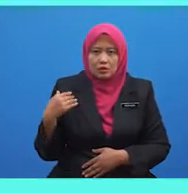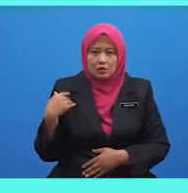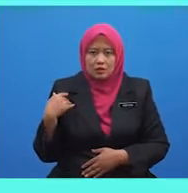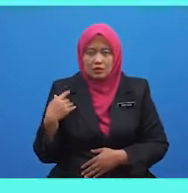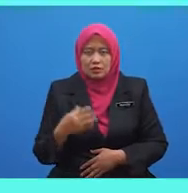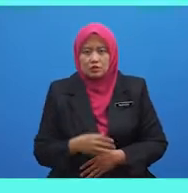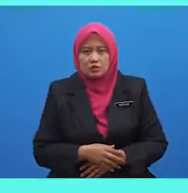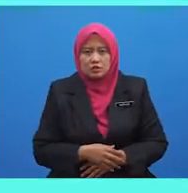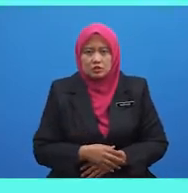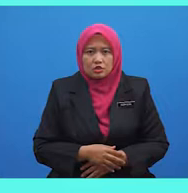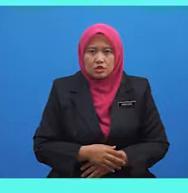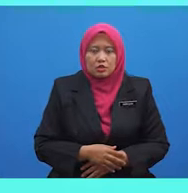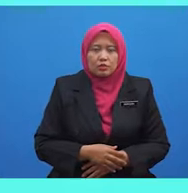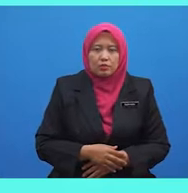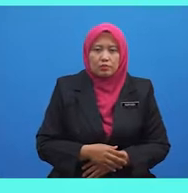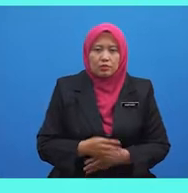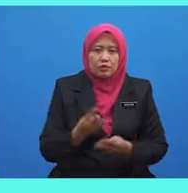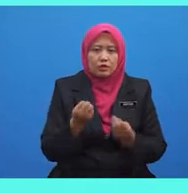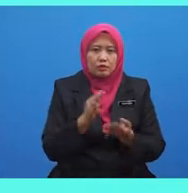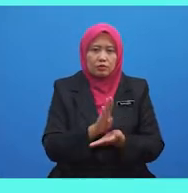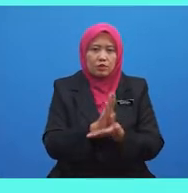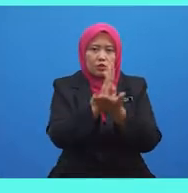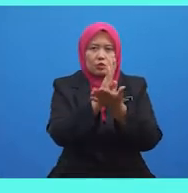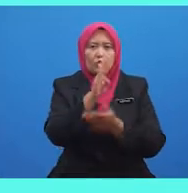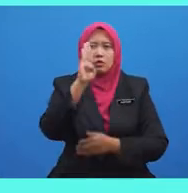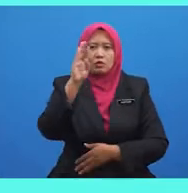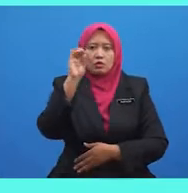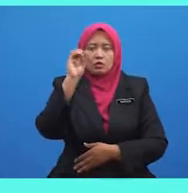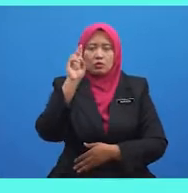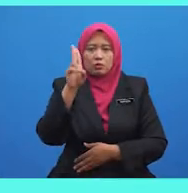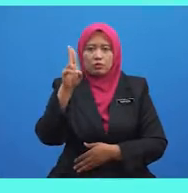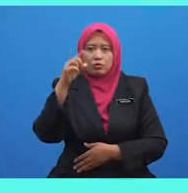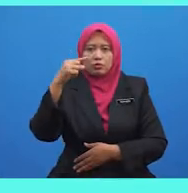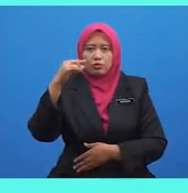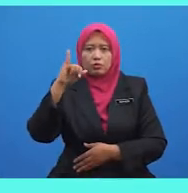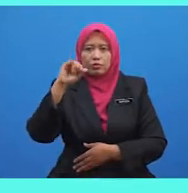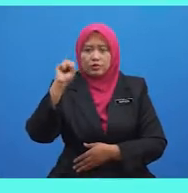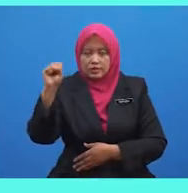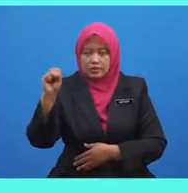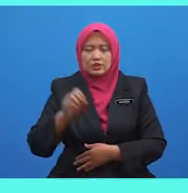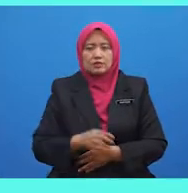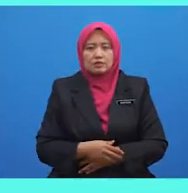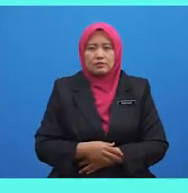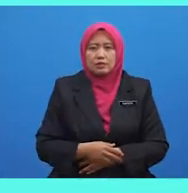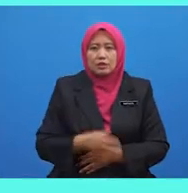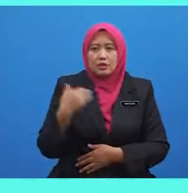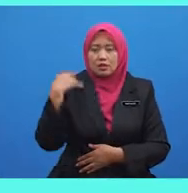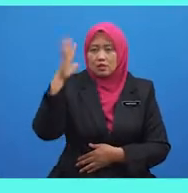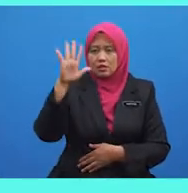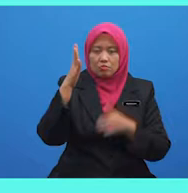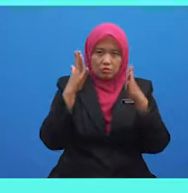daripada Daim Parani, Daim Menambun, Daim Merewah, Daim Celak dan Daim Kemasi.